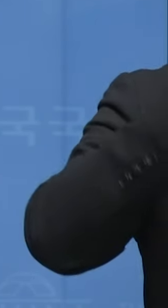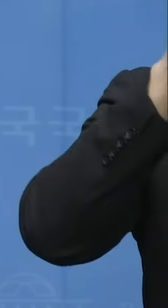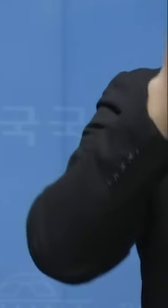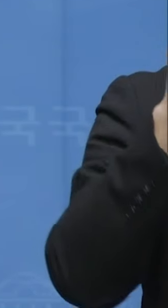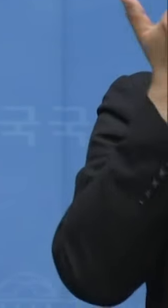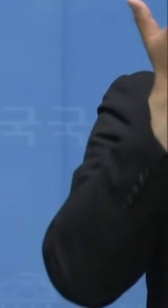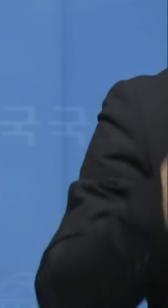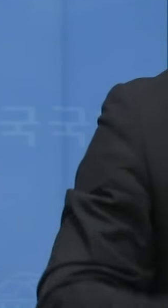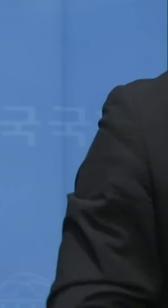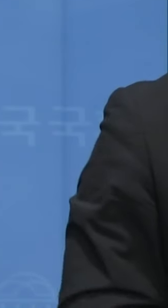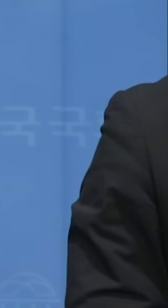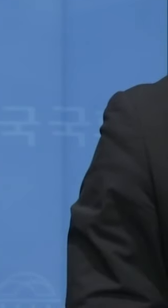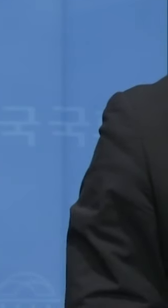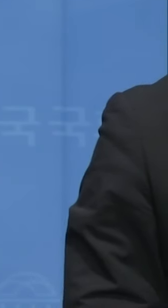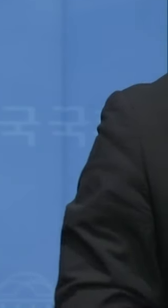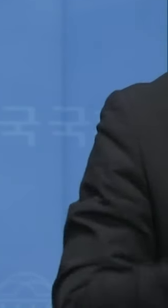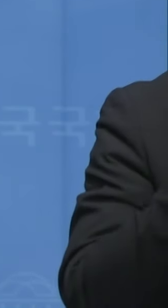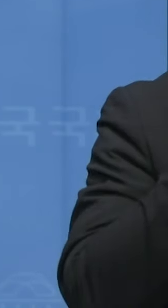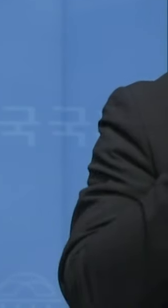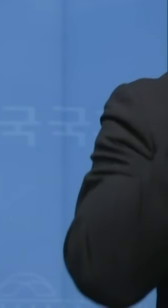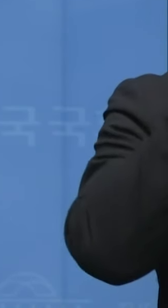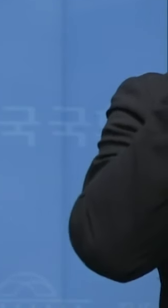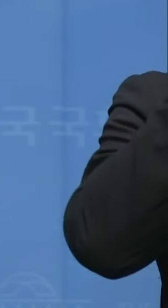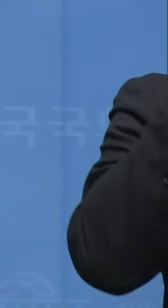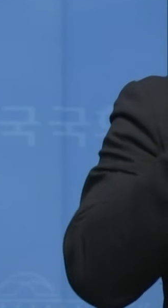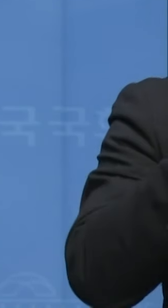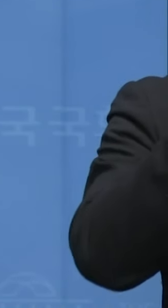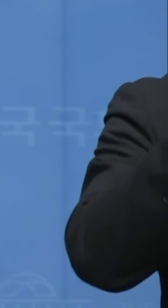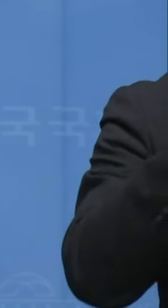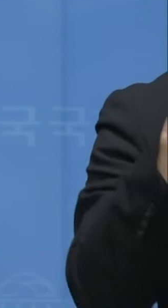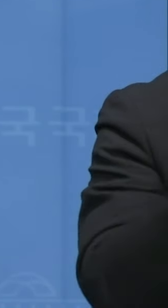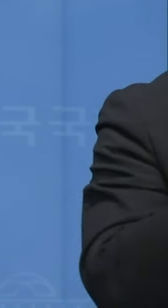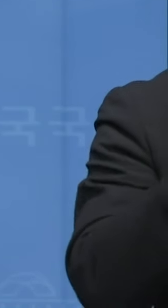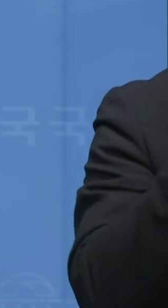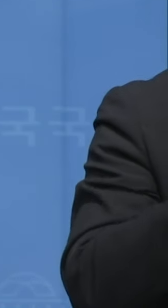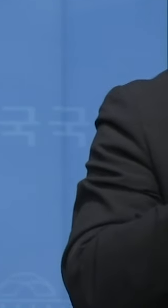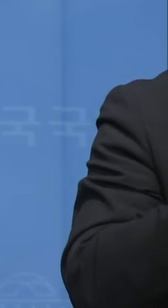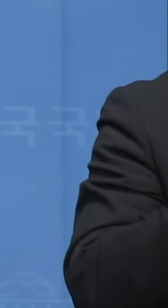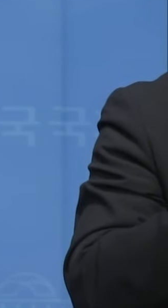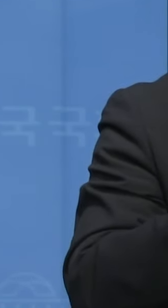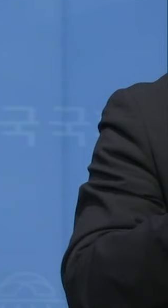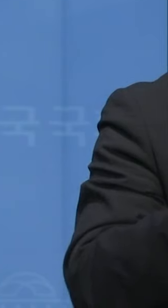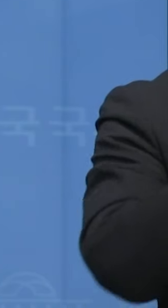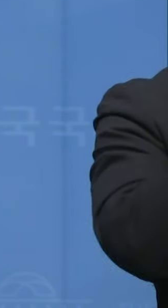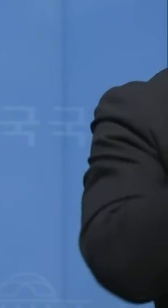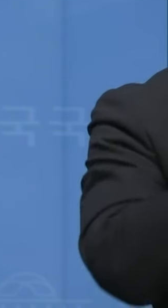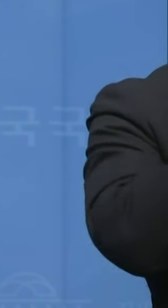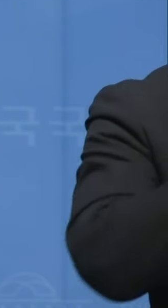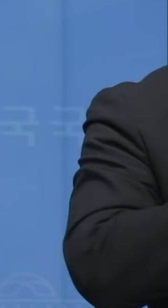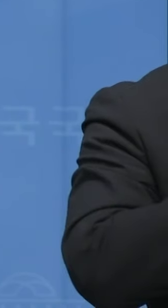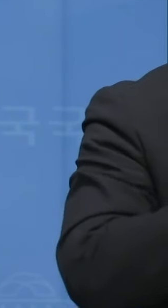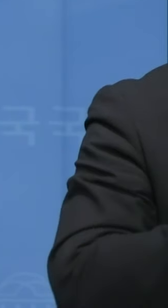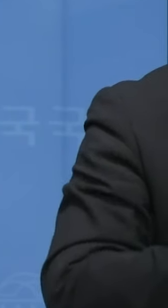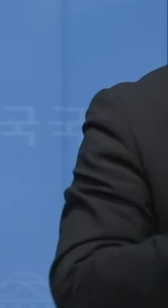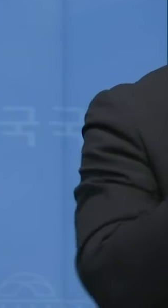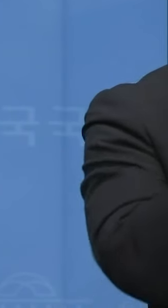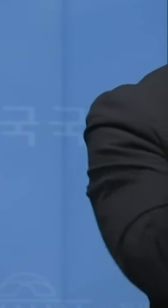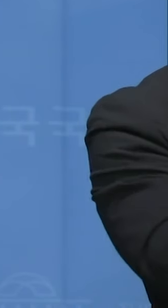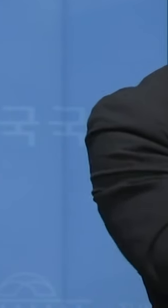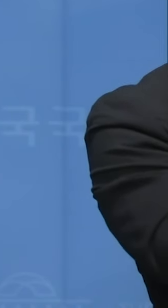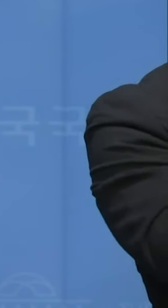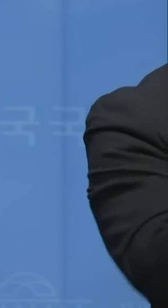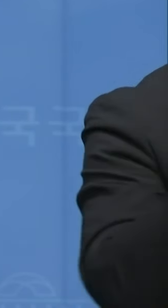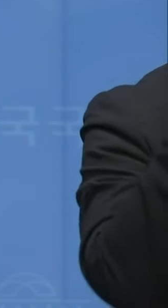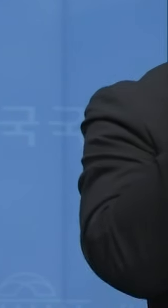인사에서 서울중앙지검장 교체된 것이 아닙니다 김거 여사에 대한 수사 실을 총괄하던